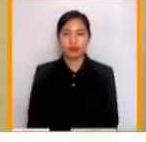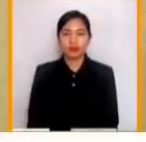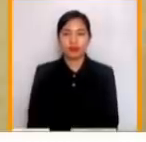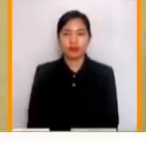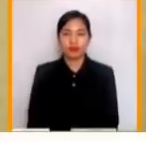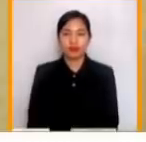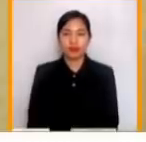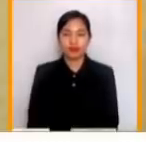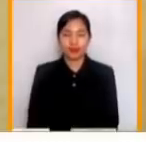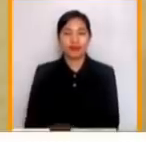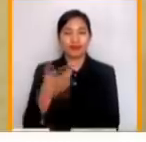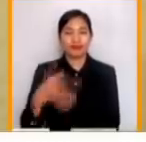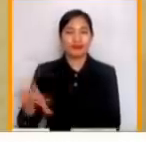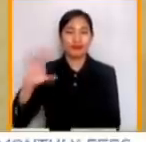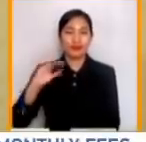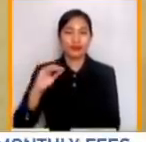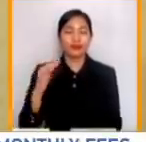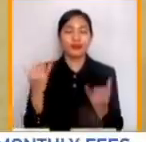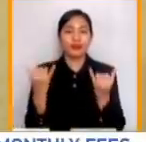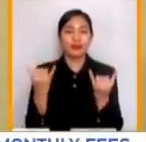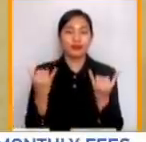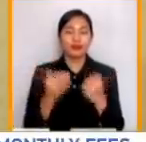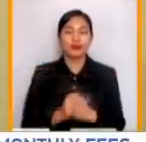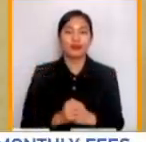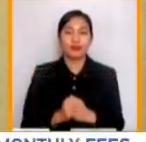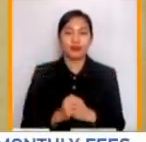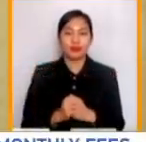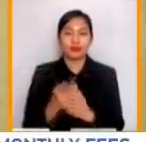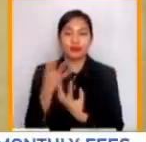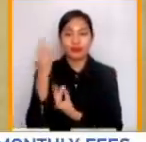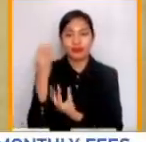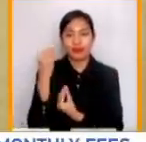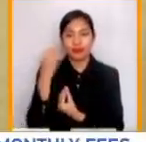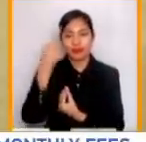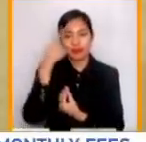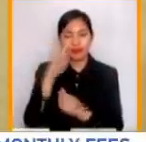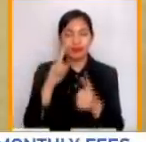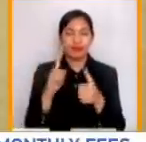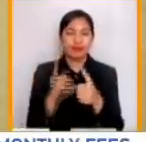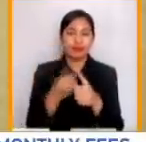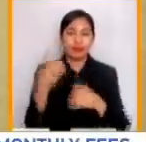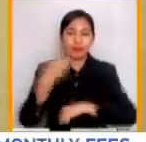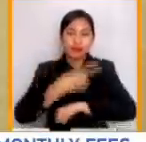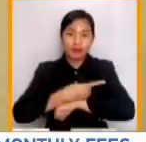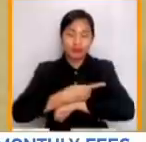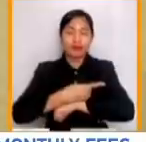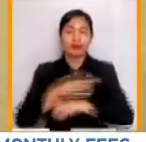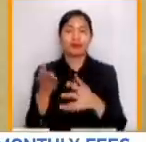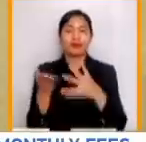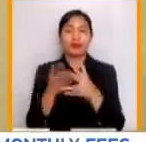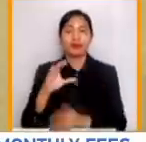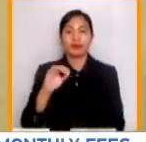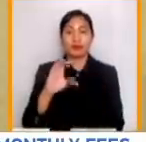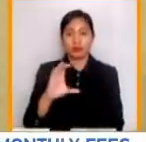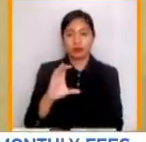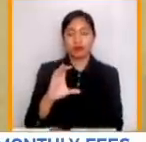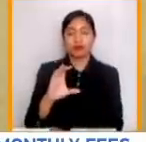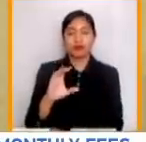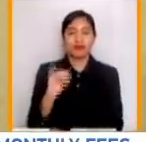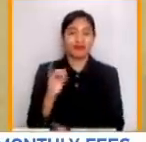Magandang umaga. Update po tayo sa unang araw ng filing ng Certificate of Candidacy ng mga nais tumakbo para sa